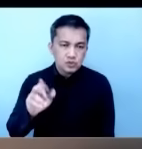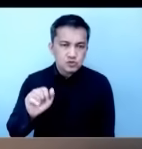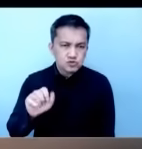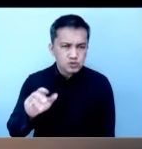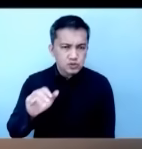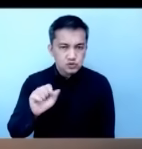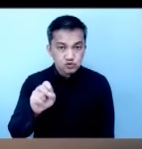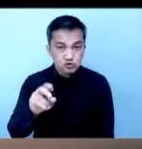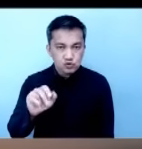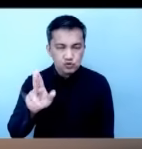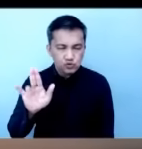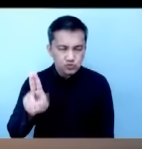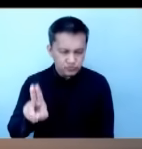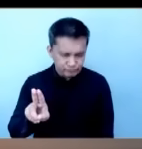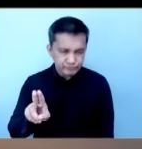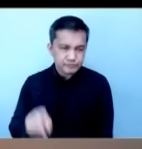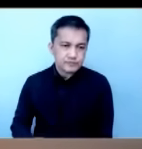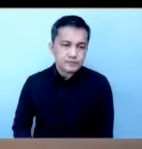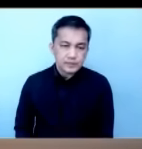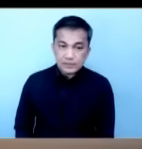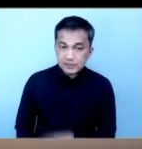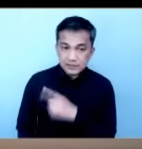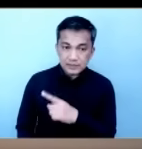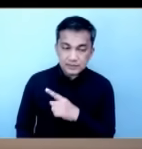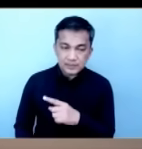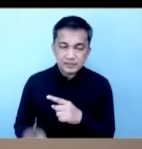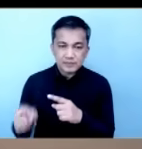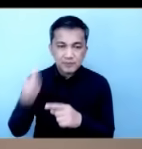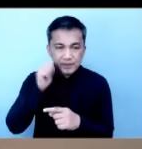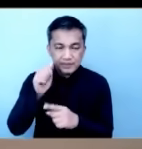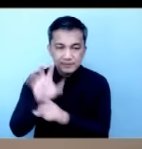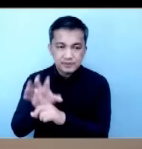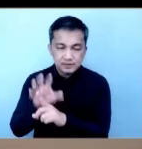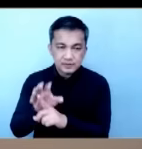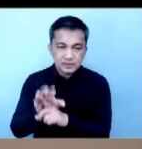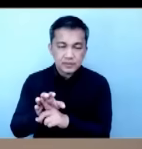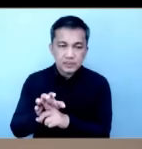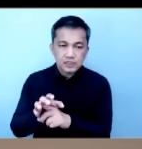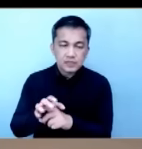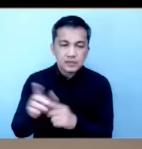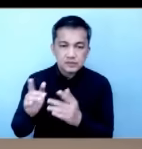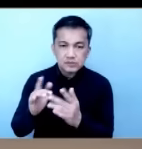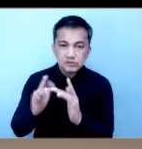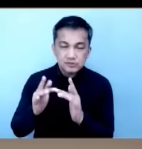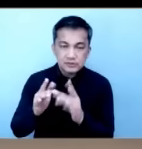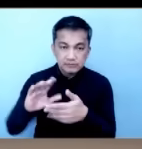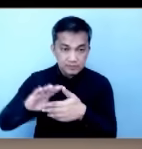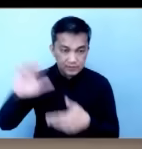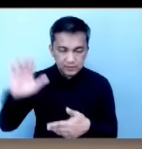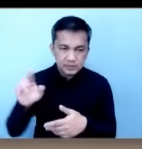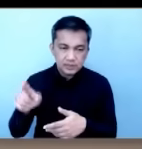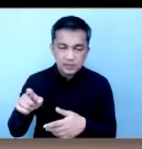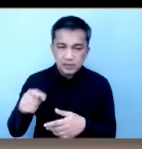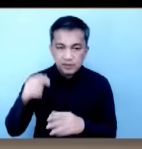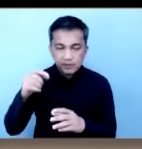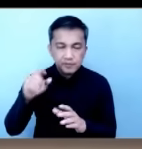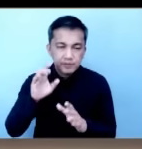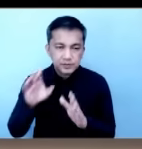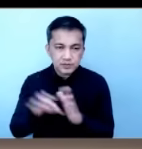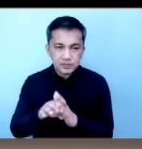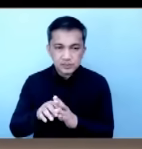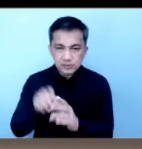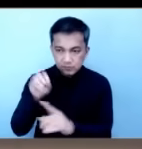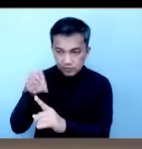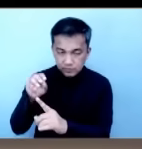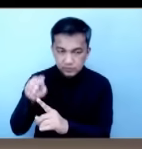Viral ang post na ito ng isang babaeng social media personality. Kuha ang larawang yan sa loob ng kanyang sasakyan. Makikita ang driver